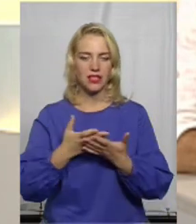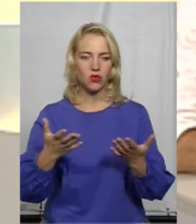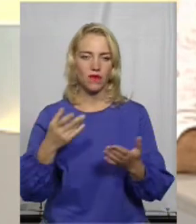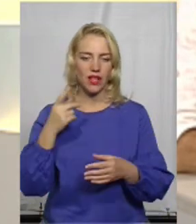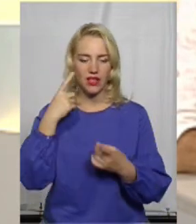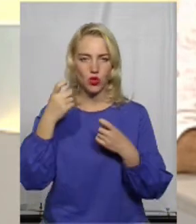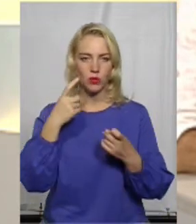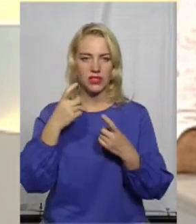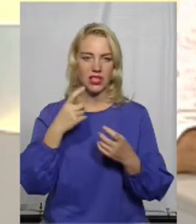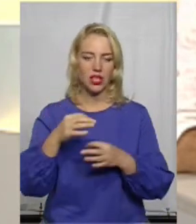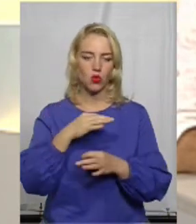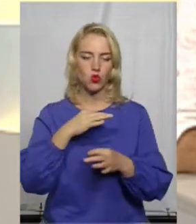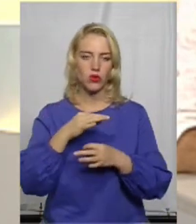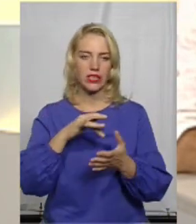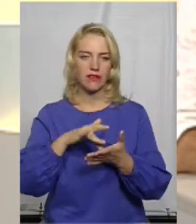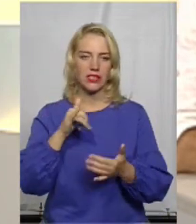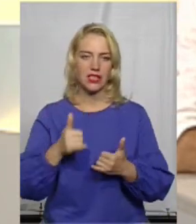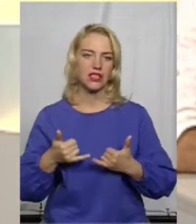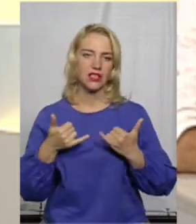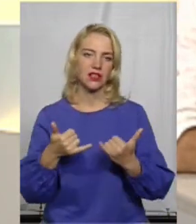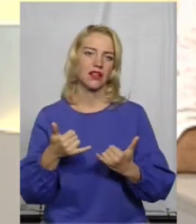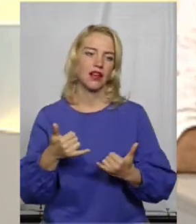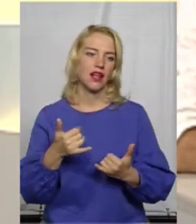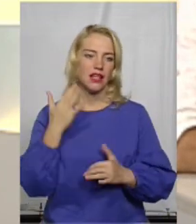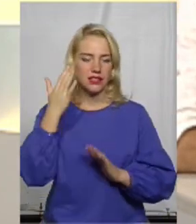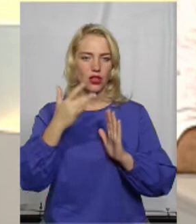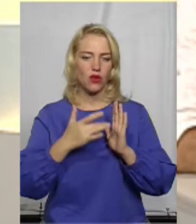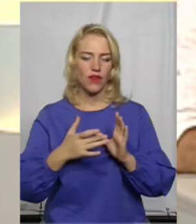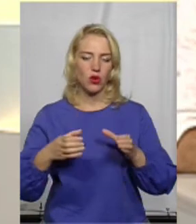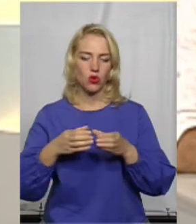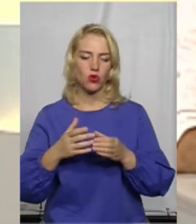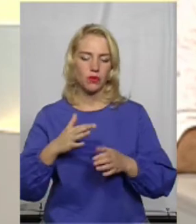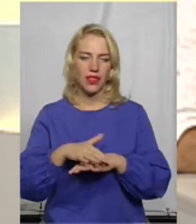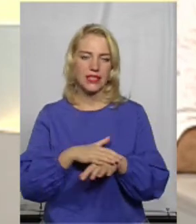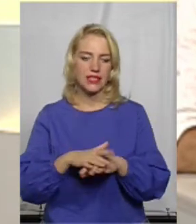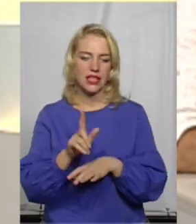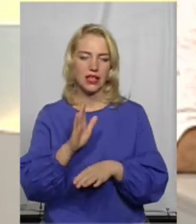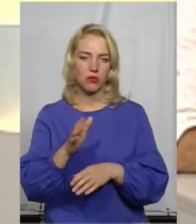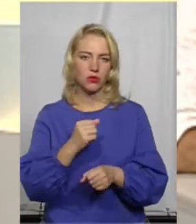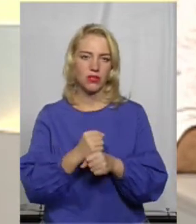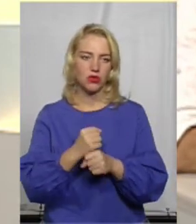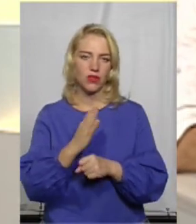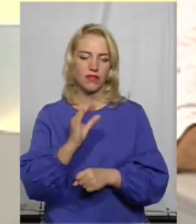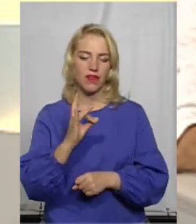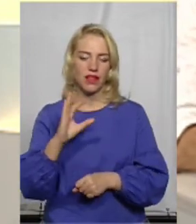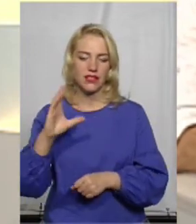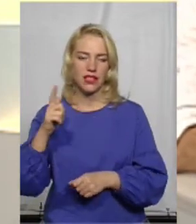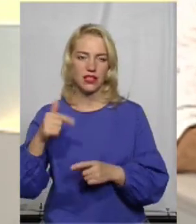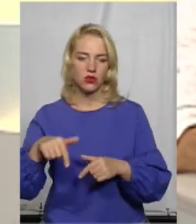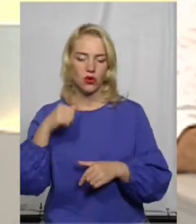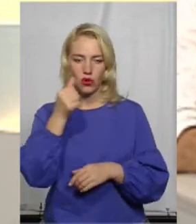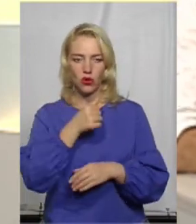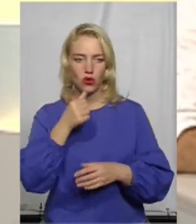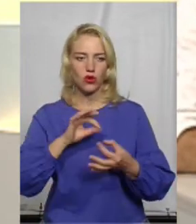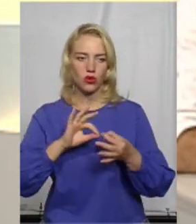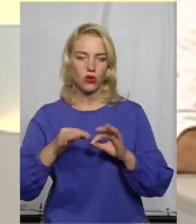презентували інформаційно-консультативний центр для цільових груп населення, який запрацює вже у вересні цього року.